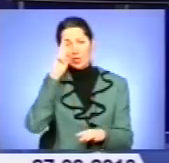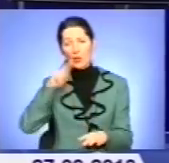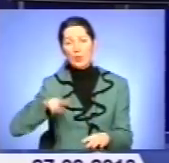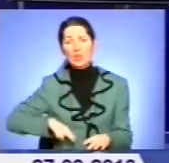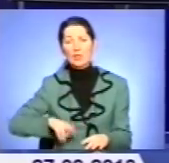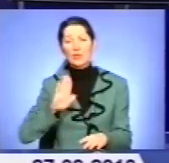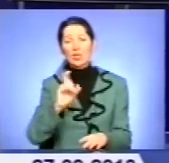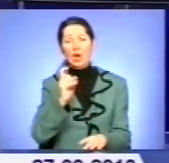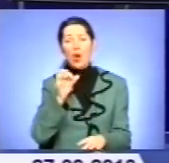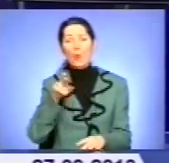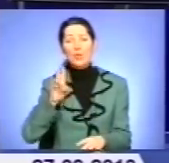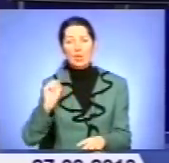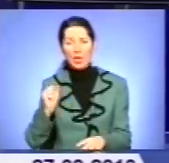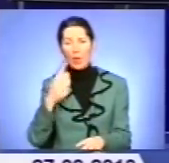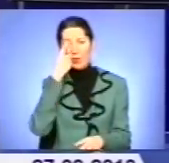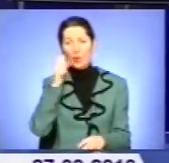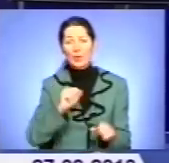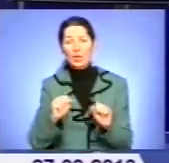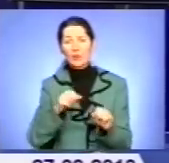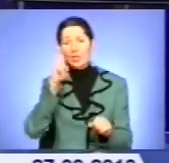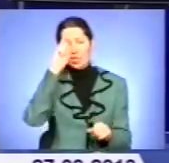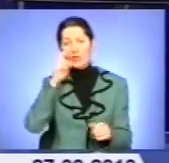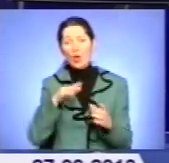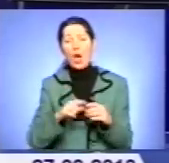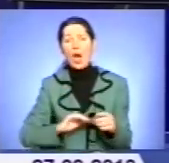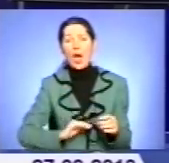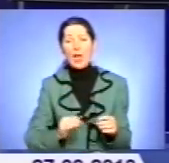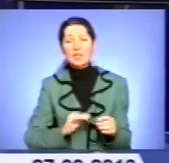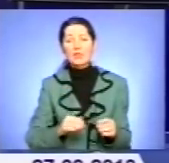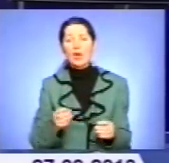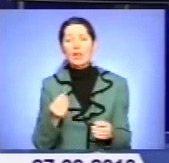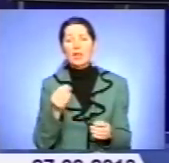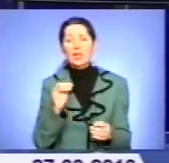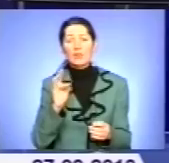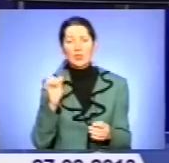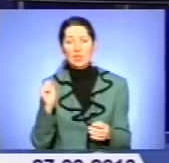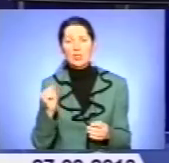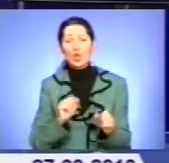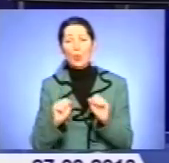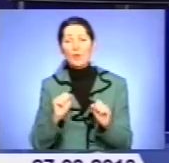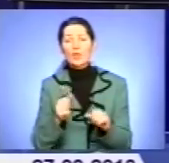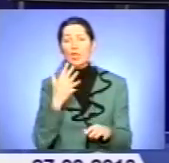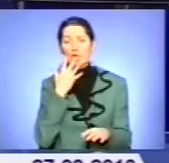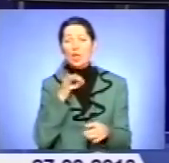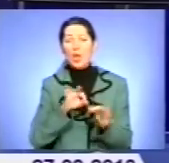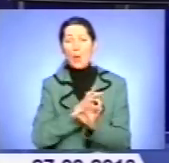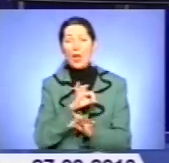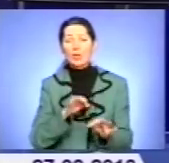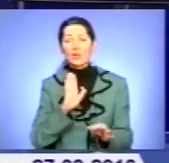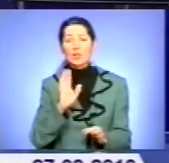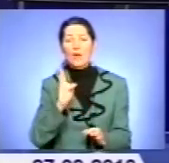Хоптяна повідомив керівник Державного агентства з інвестицій та управління національними проєктами України Владислав